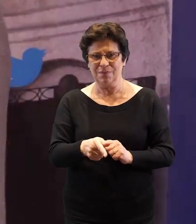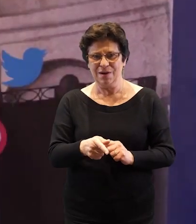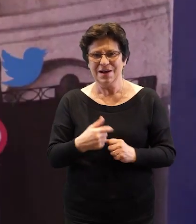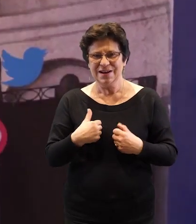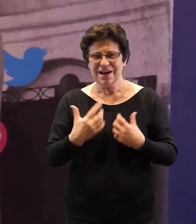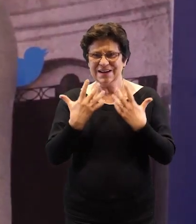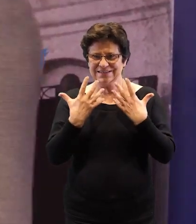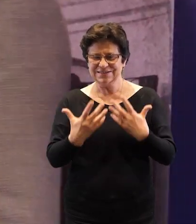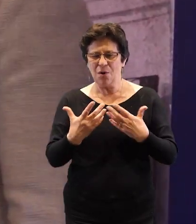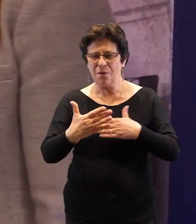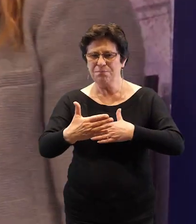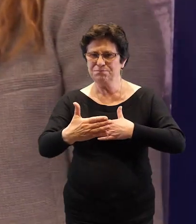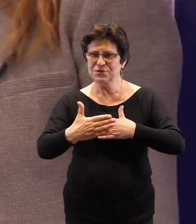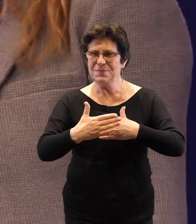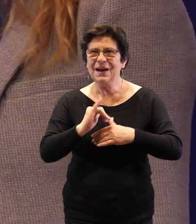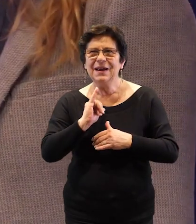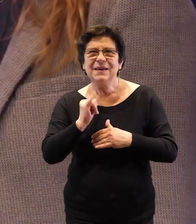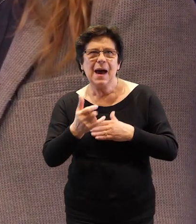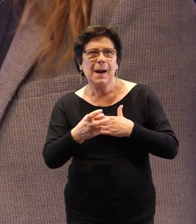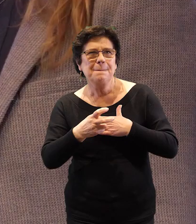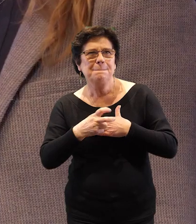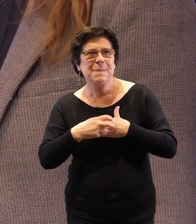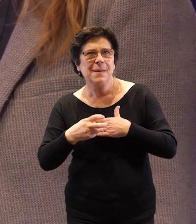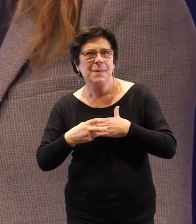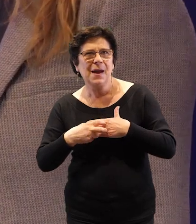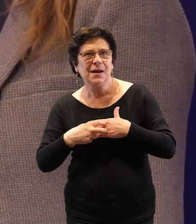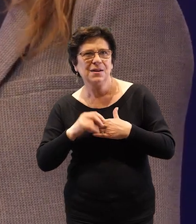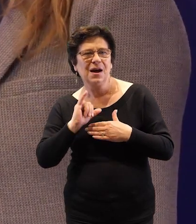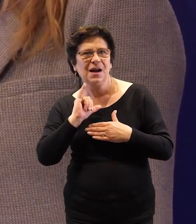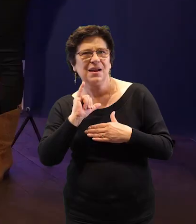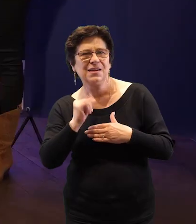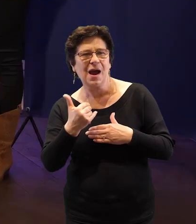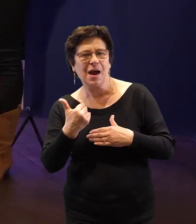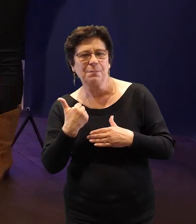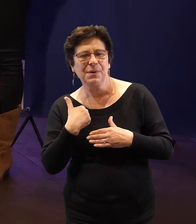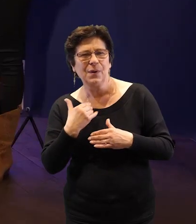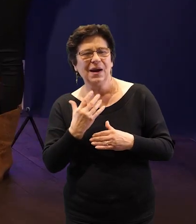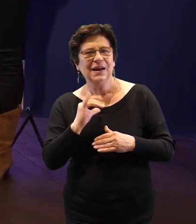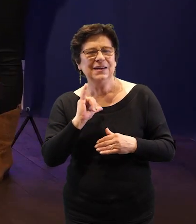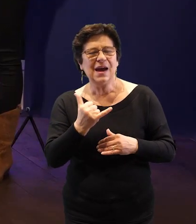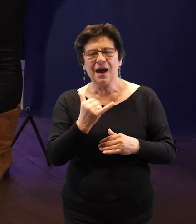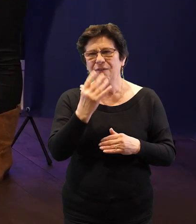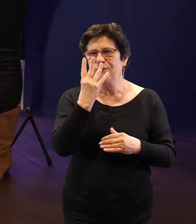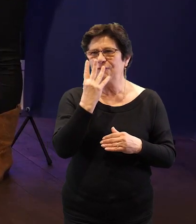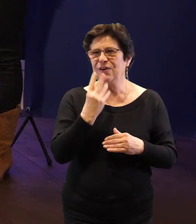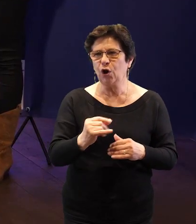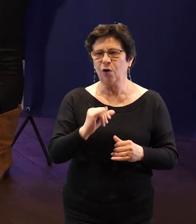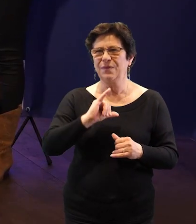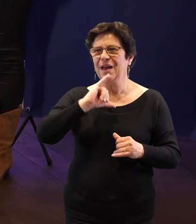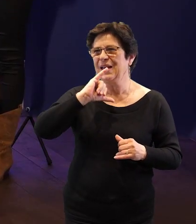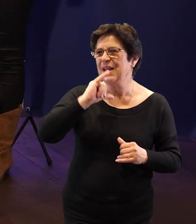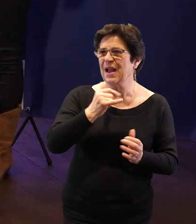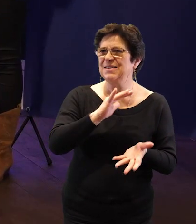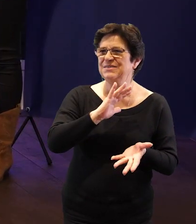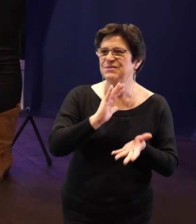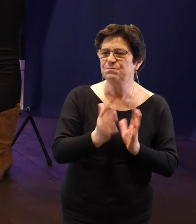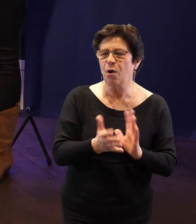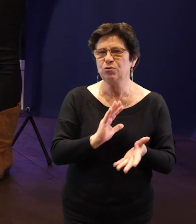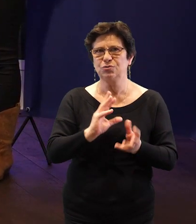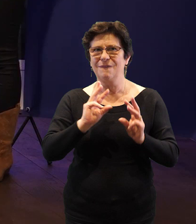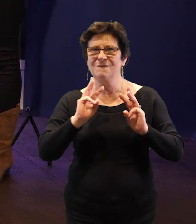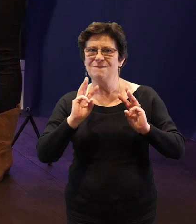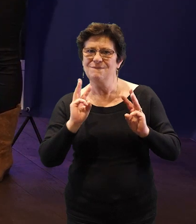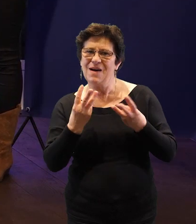nam przybliżyć, jak te badania przebiegają, jak to wygląda, w jaki sposób warsztat